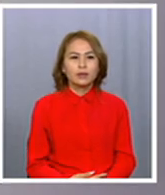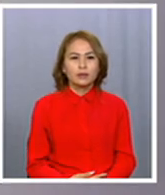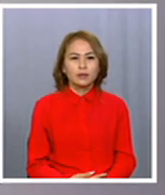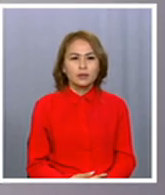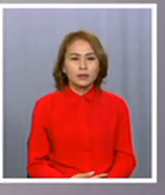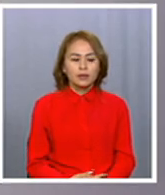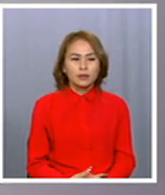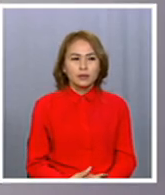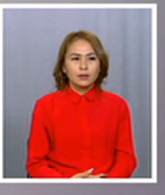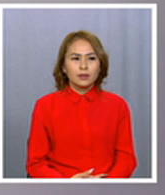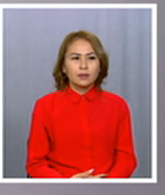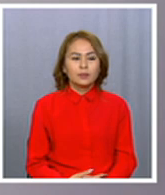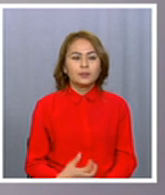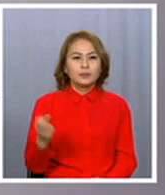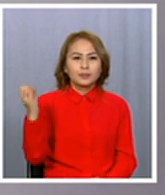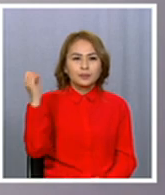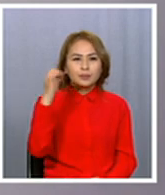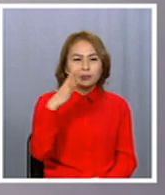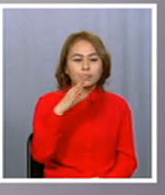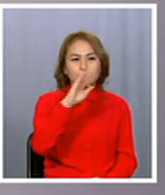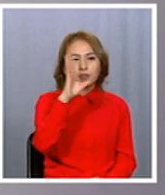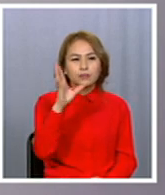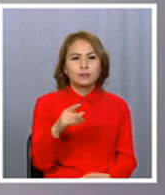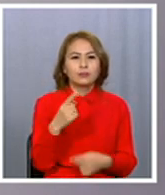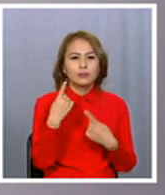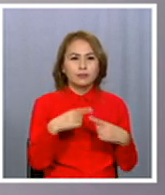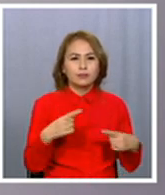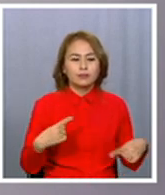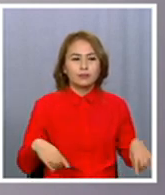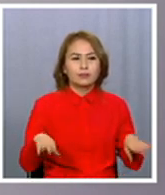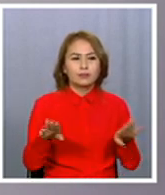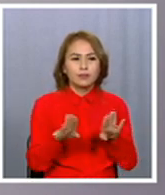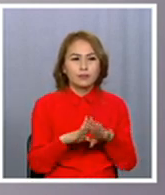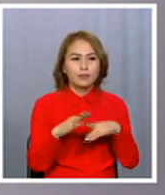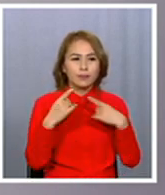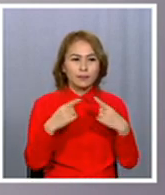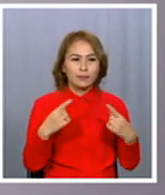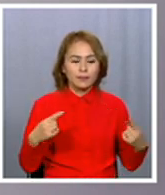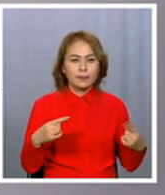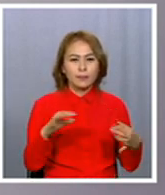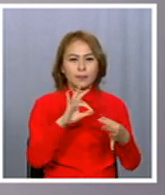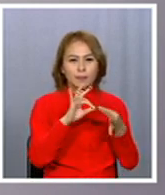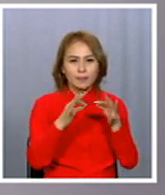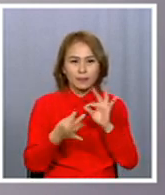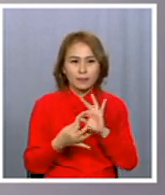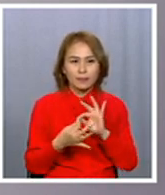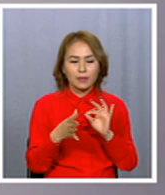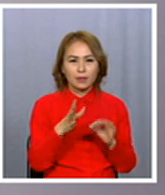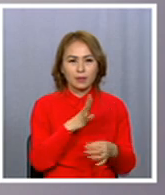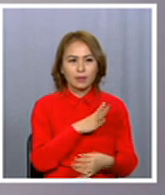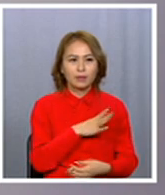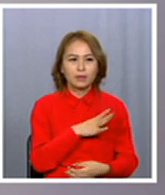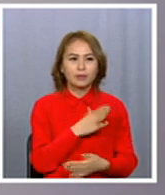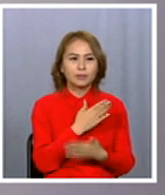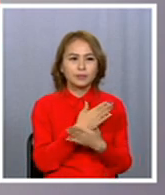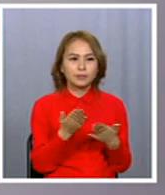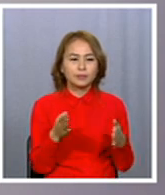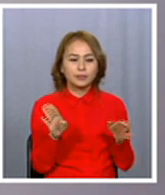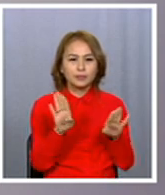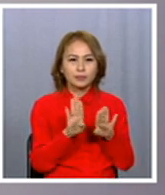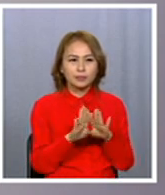оқушылар, күн, ай сияқты аспан денелері туралы мәлімет алдық. Енді осыған